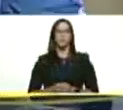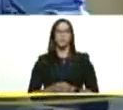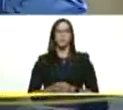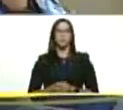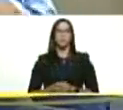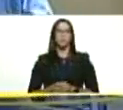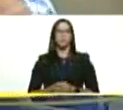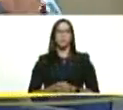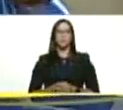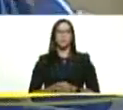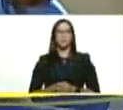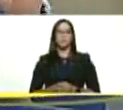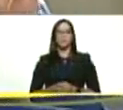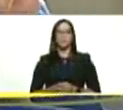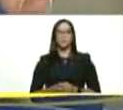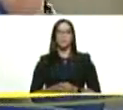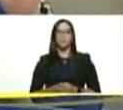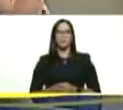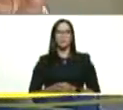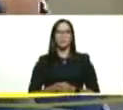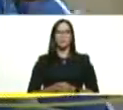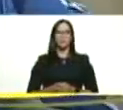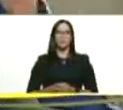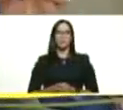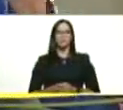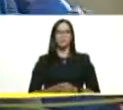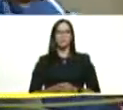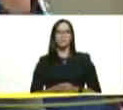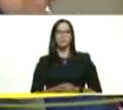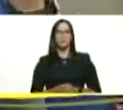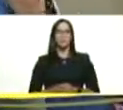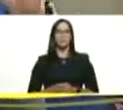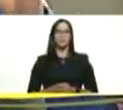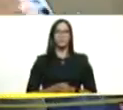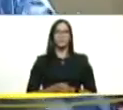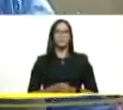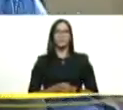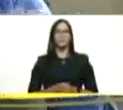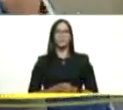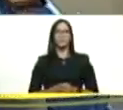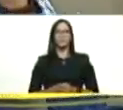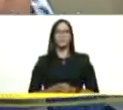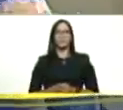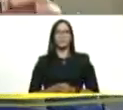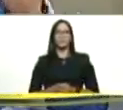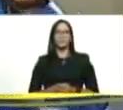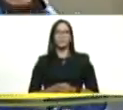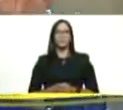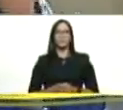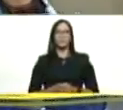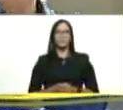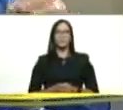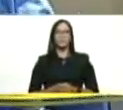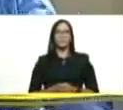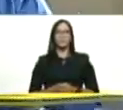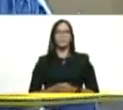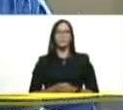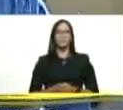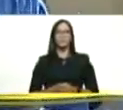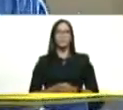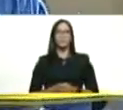أقول أن فنزويلا الآن تعيش ثورة جديدة, ثورة اجتماعية كريمة